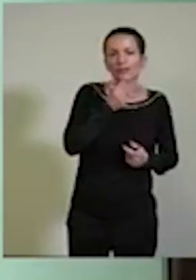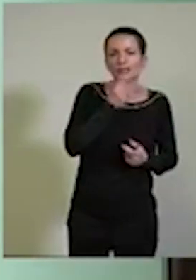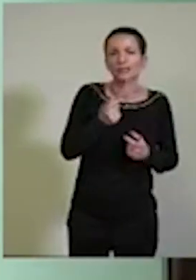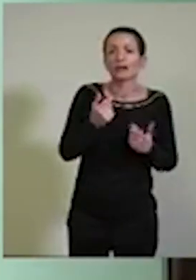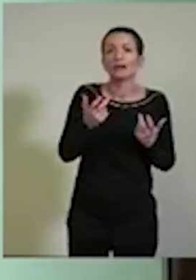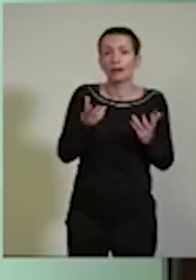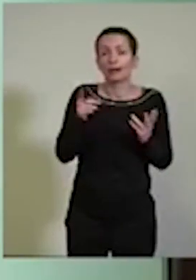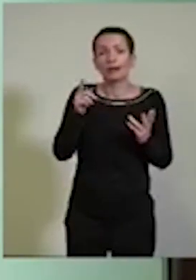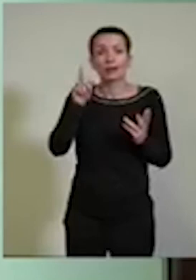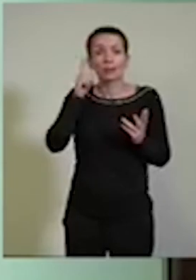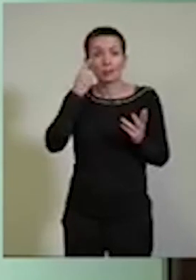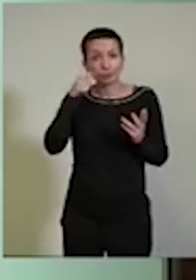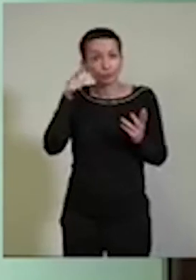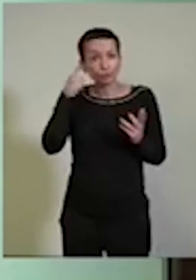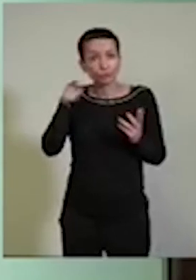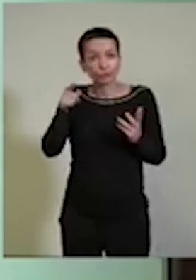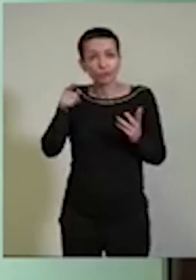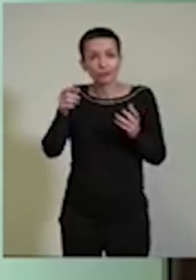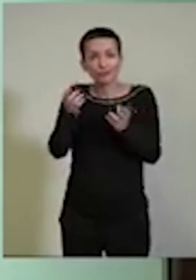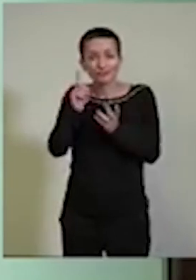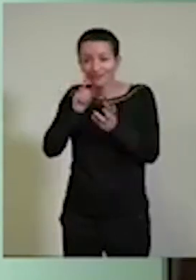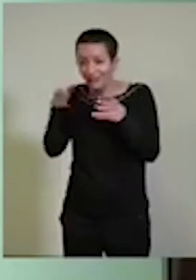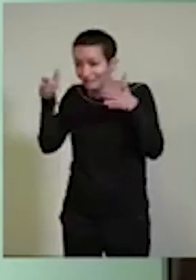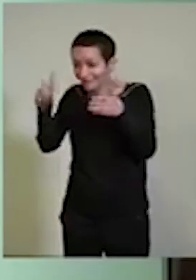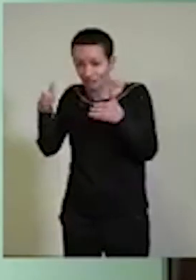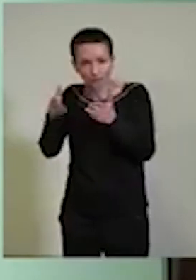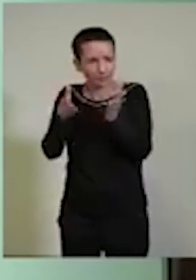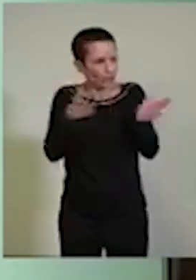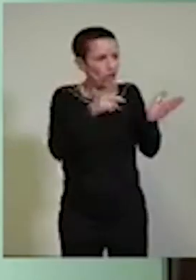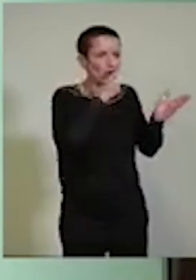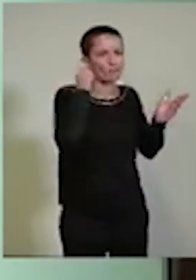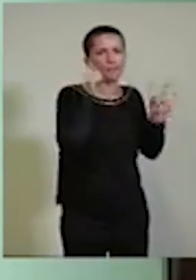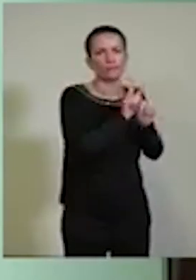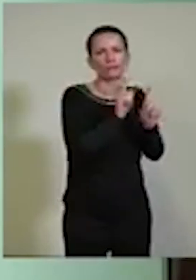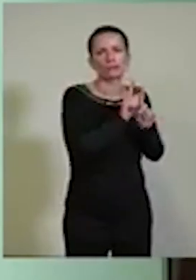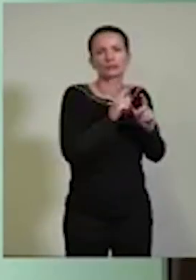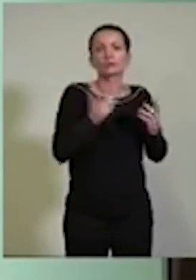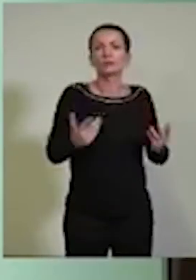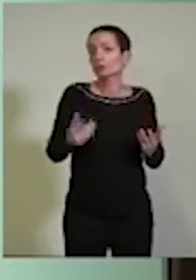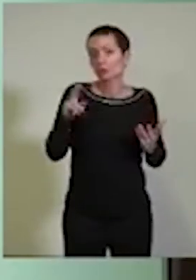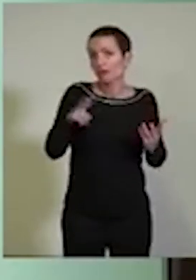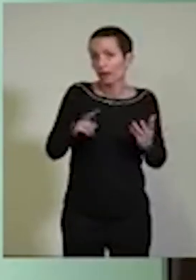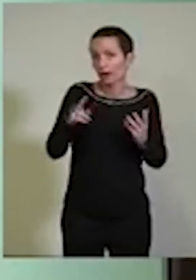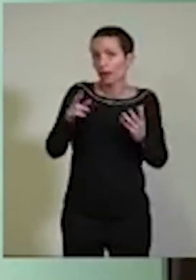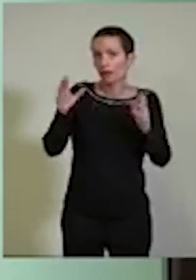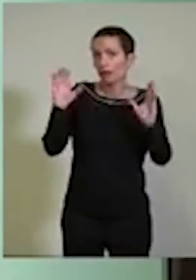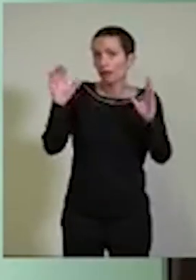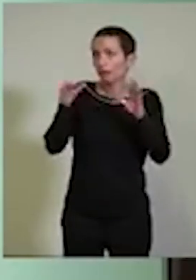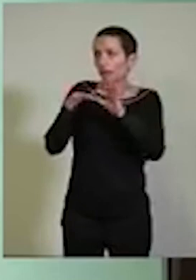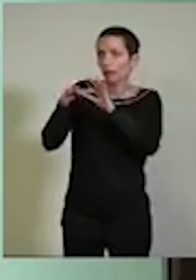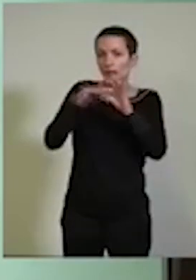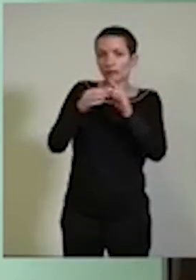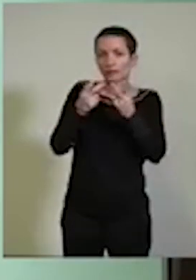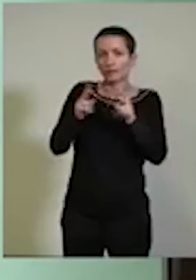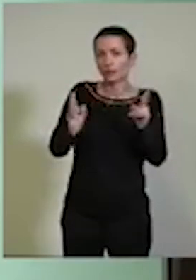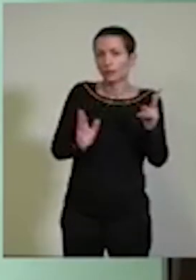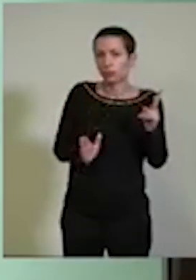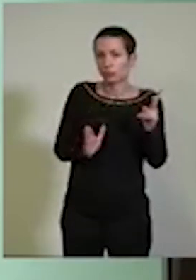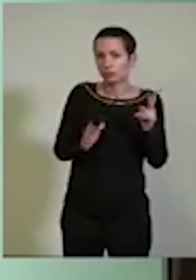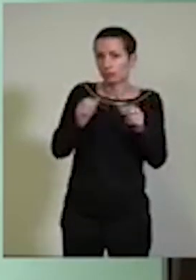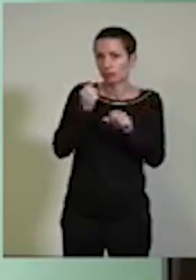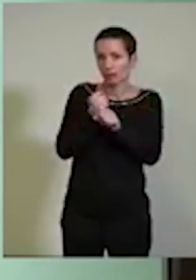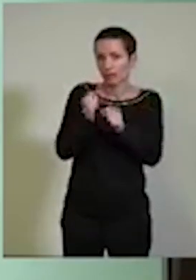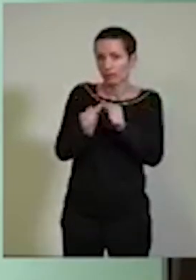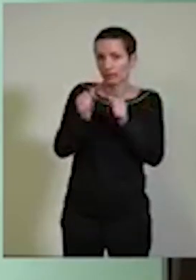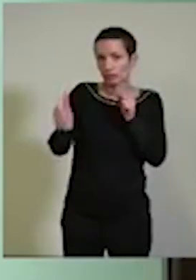réorienter vers les hommes, ce télétravail. C'est-à-dire qu'aujourd'hui, quand on regarde dans la collectivité de la ville de Bordeaux, le télétravail est plutôt féminin, alors